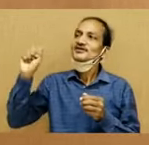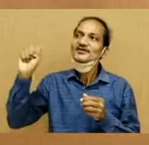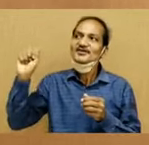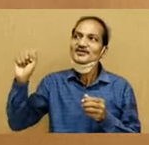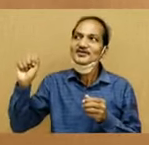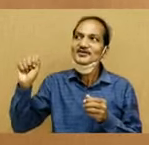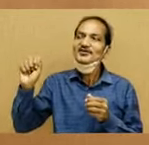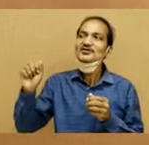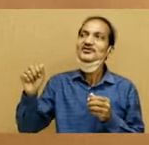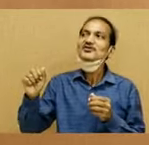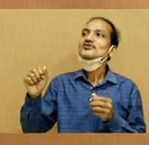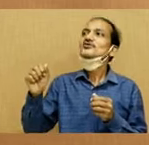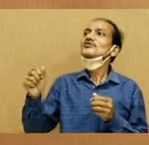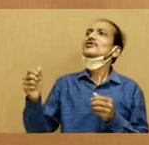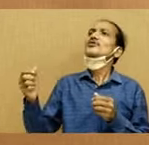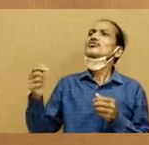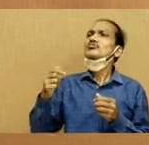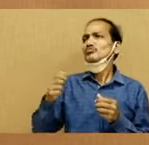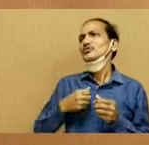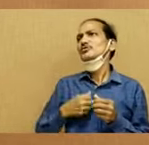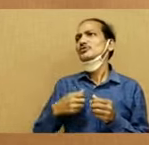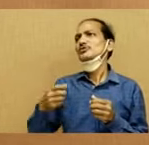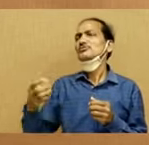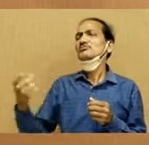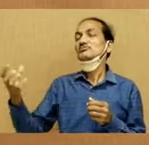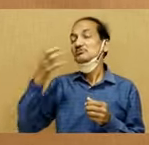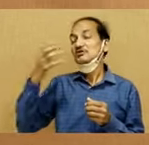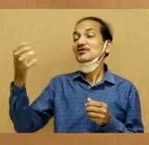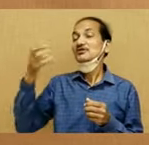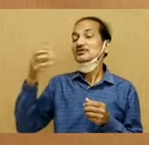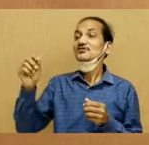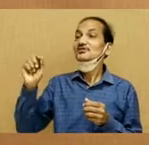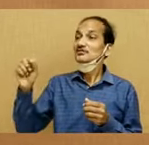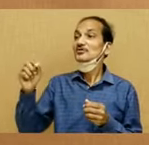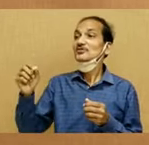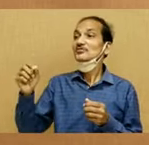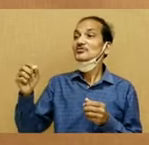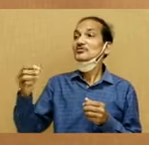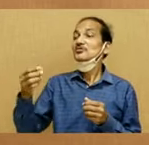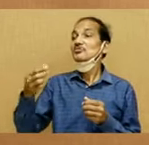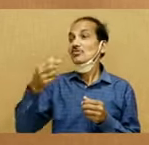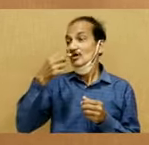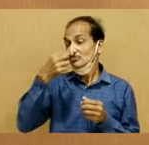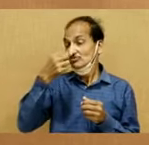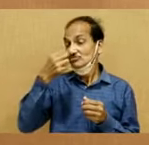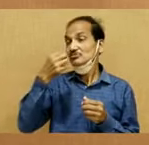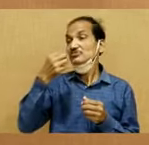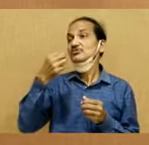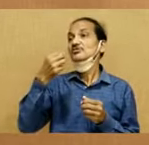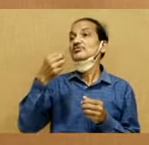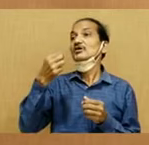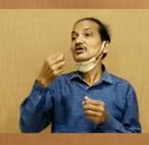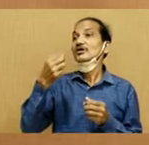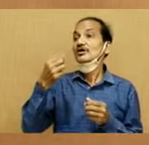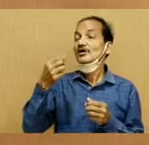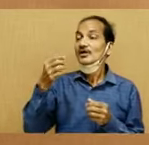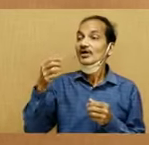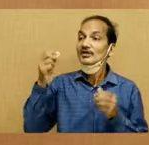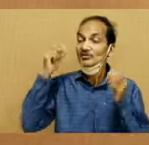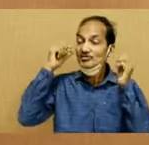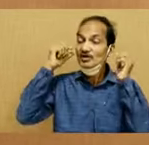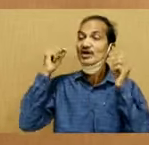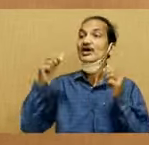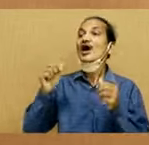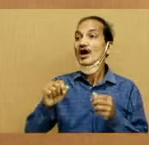ସାମ୍ନା ପଟ ଛୁଇଁବା ଆଉ ନାକରେ ହାତ ଦେବା ମୁହଁରେ ହାତ ଦେବା ଏକା ଜିନିଷ। ତେଣୁ ମାସ୍କ ଯେତେବେଳେ ଆମେ ବ୍ୟବହାର କରିବା ଏଇ ସୂତା